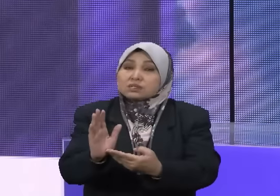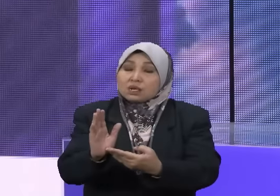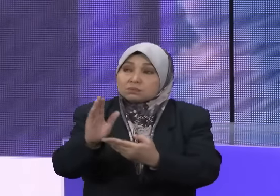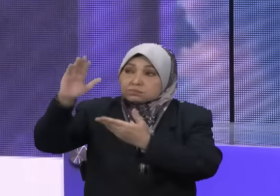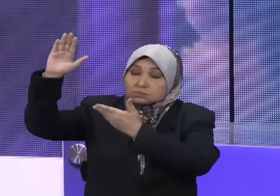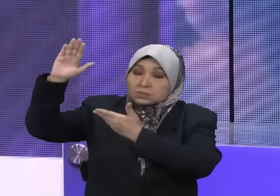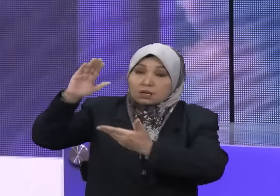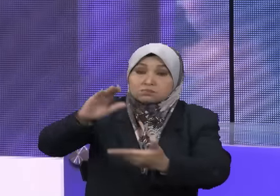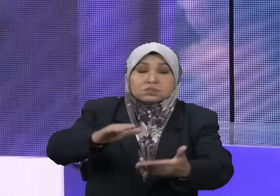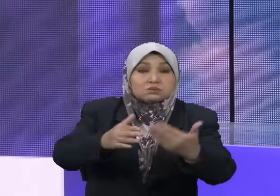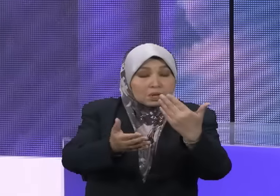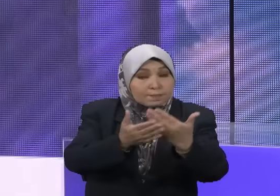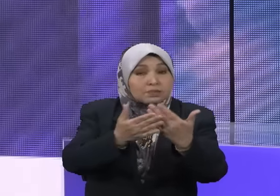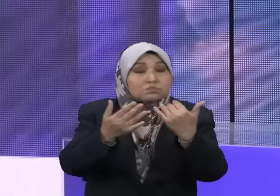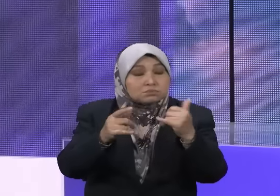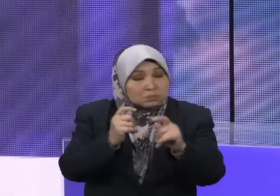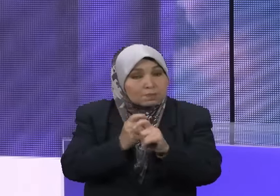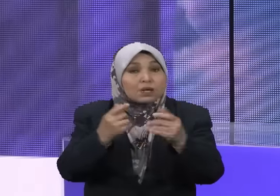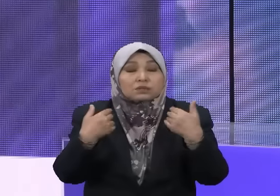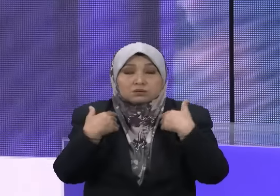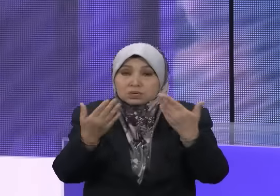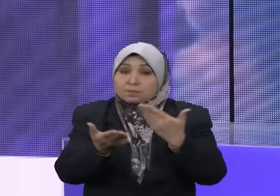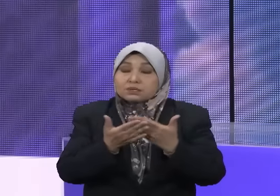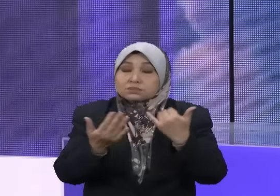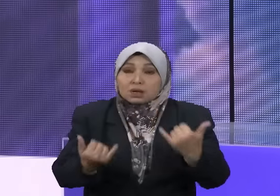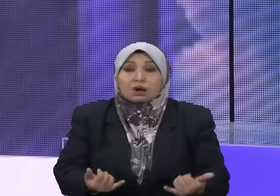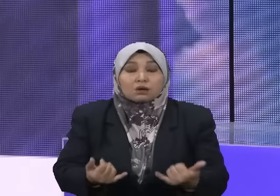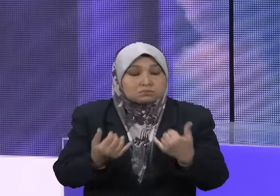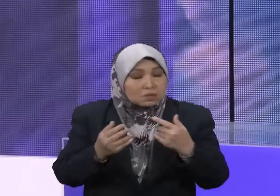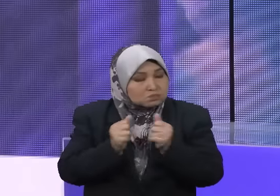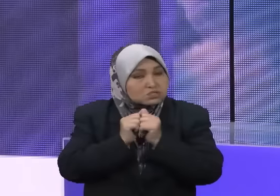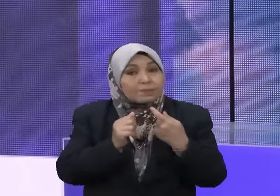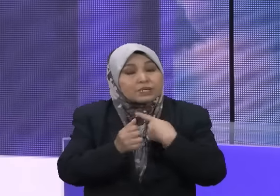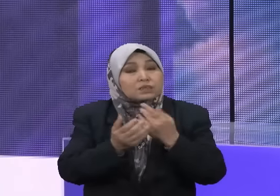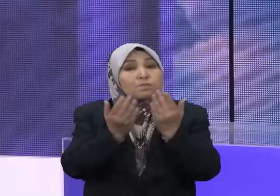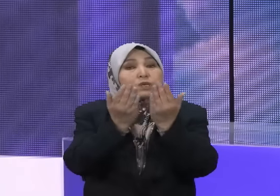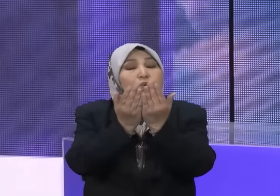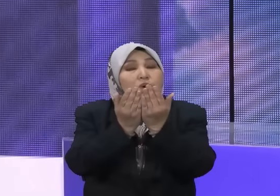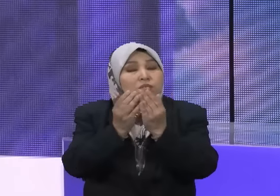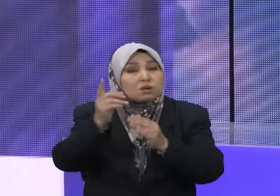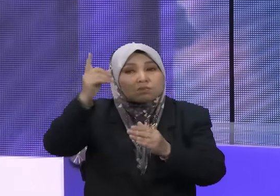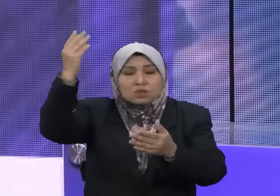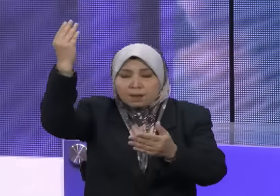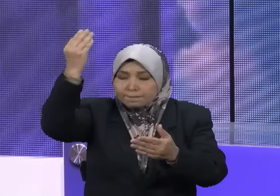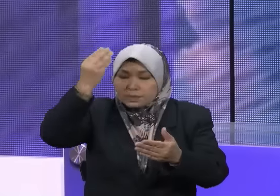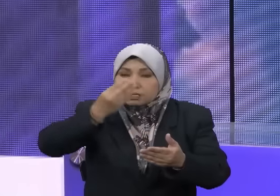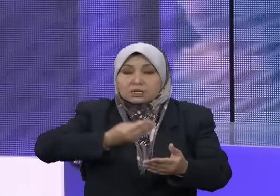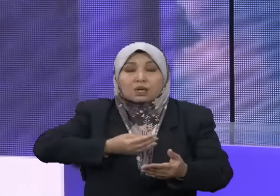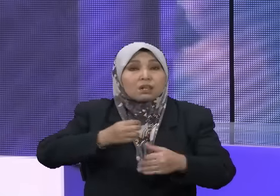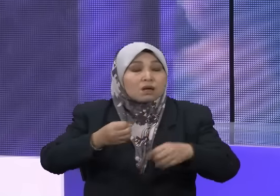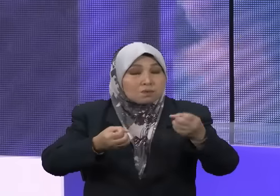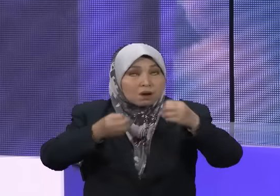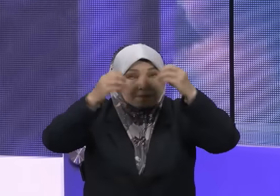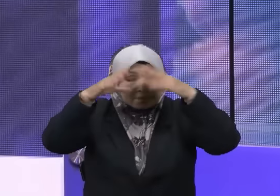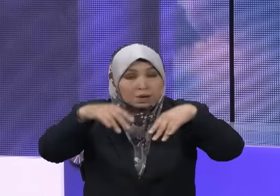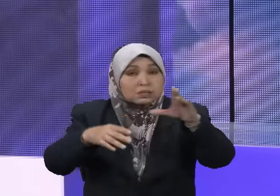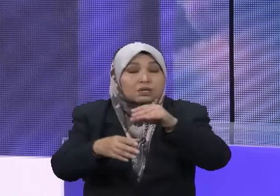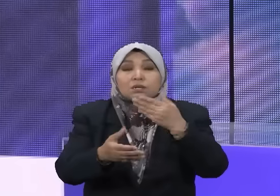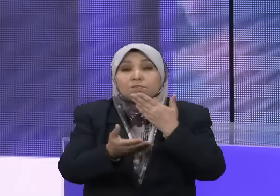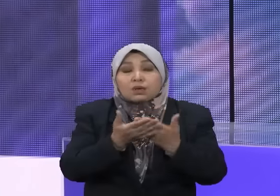yang masih kekal hingga saat ini. Mari sama-sama kita berdoa. Subhanakala ilmalana illa ma 'allamtana